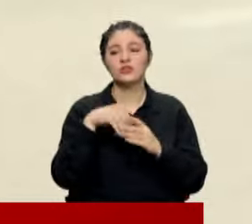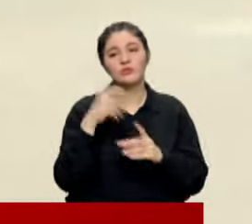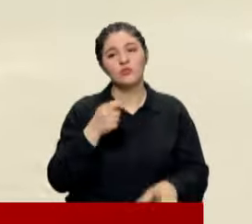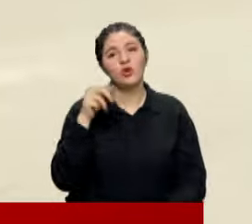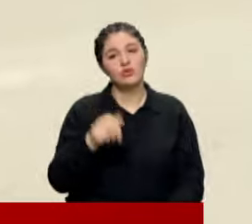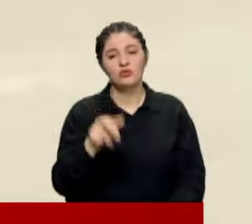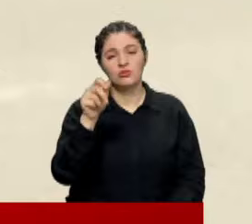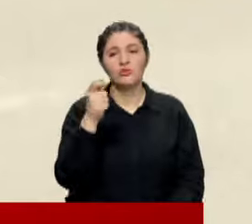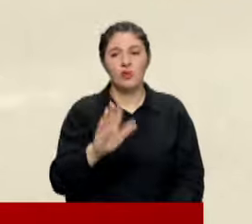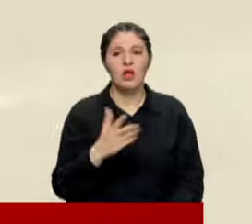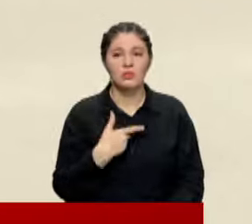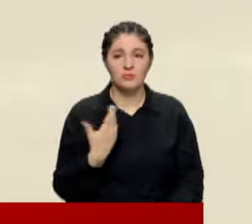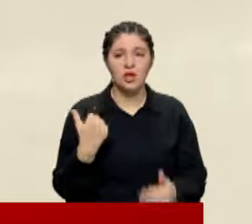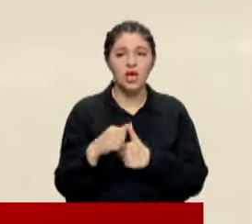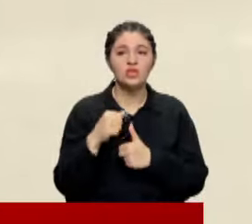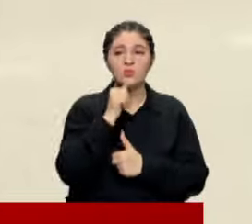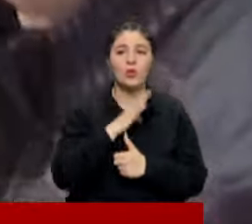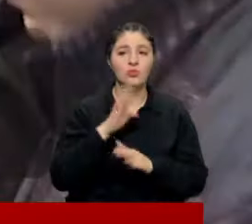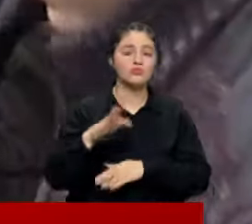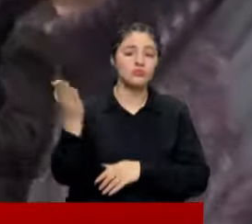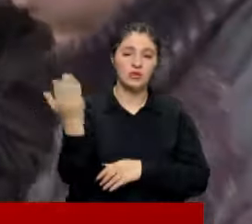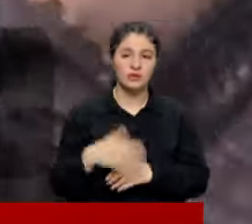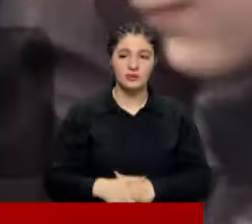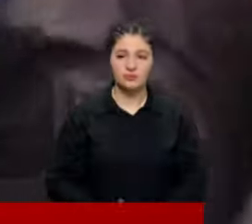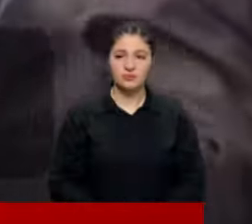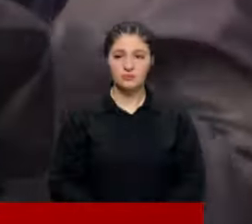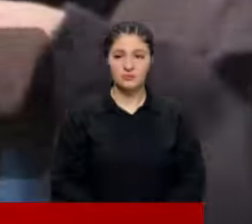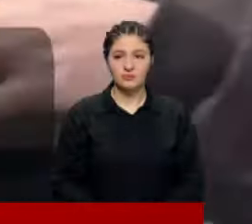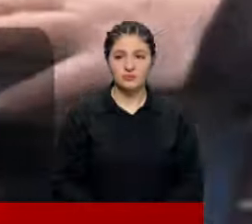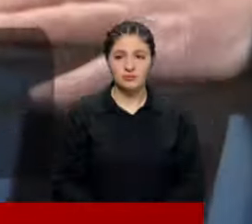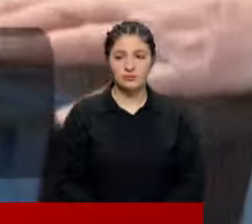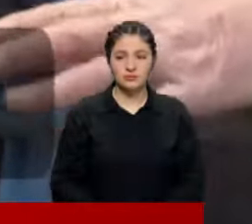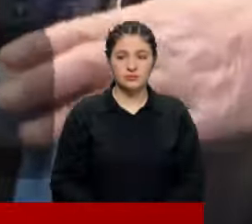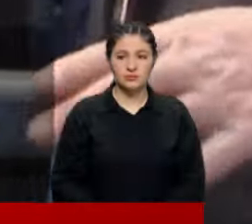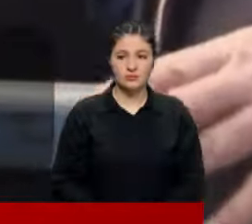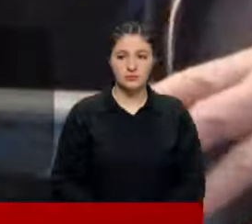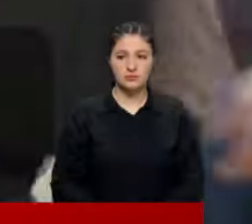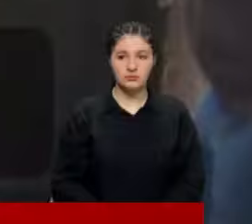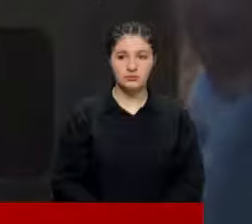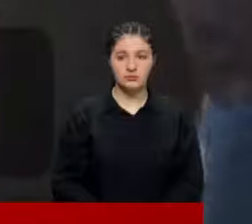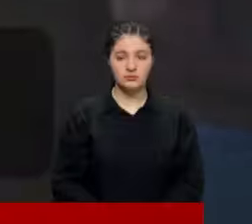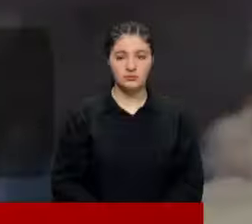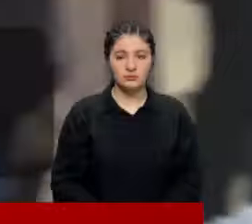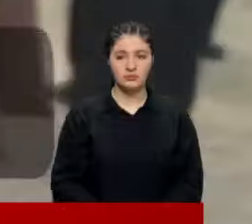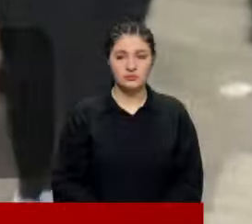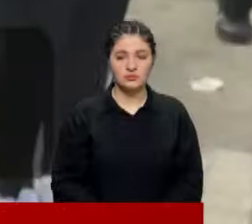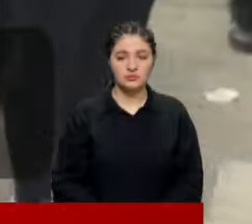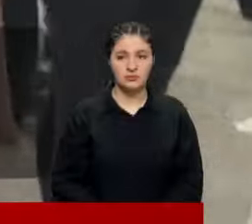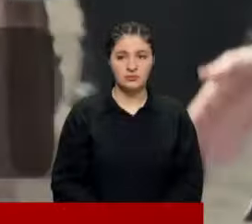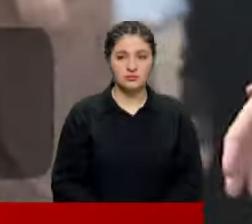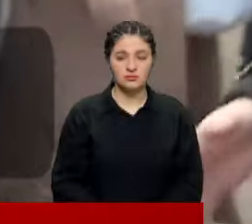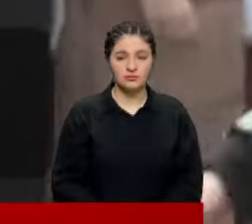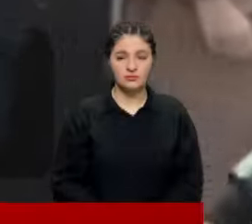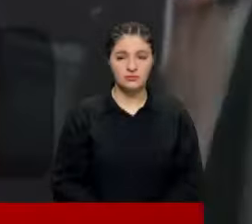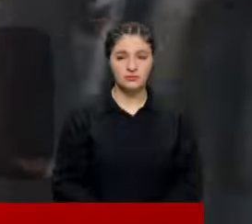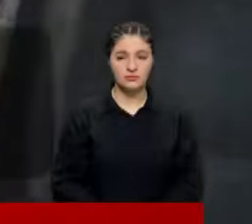mecbur yürümek zorunda kaldık. Eşim ve oğlum burada. Beklen işte Tayyip'i, beklen. Bekledim 3 gün at susuz. O mu yaptı yani? İhmalsizlik